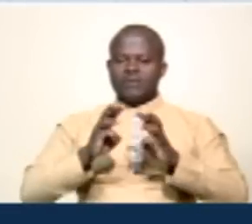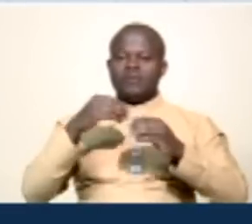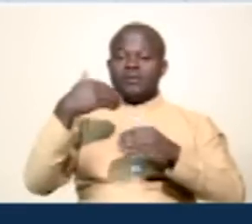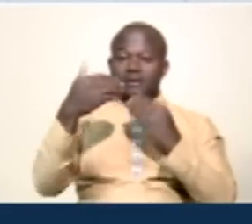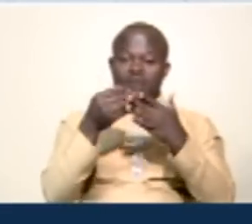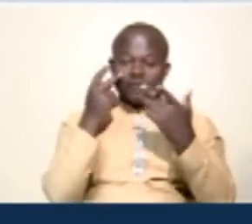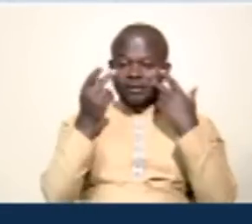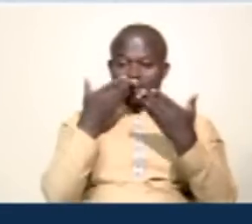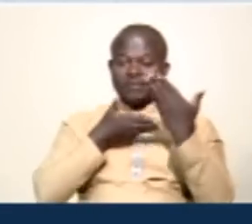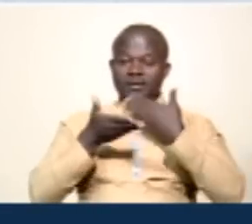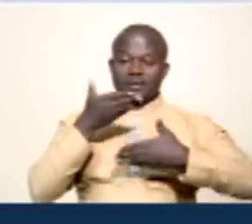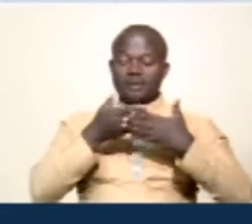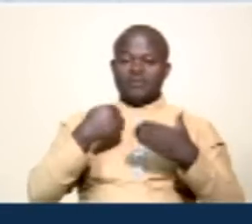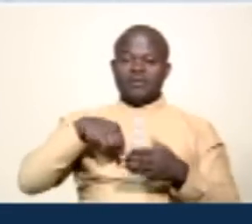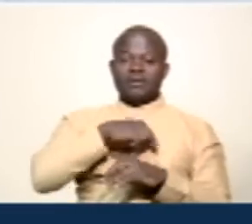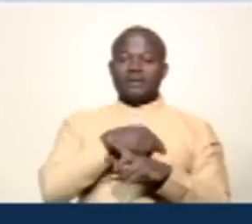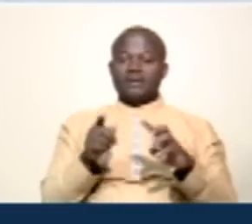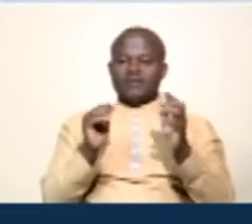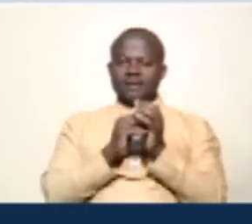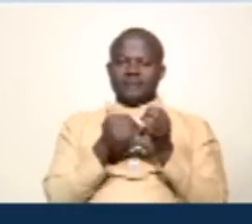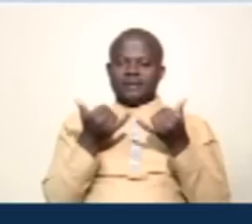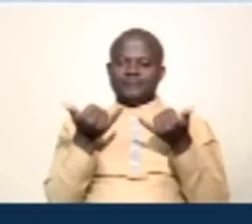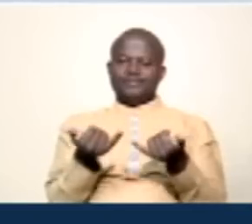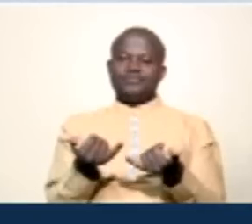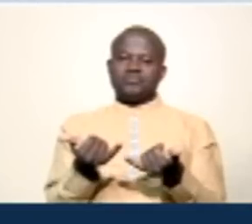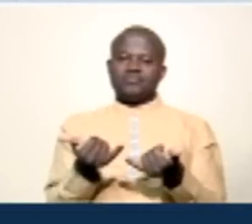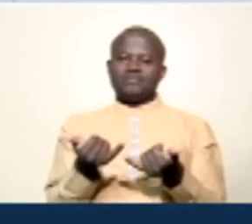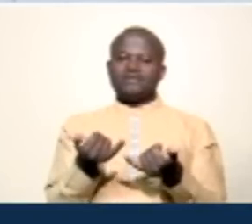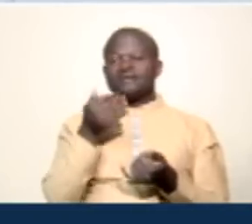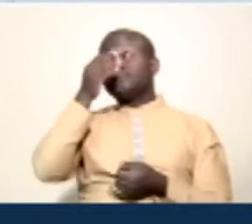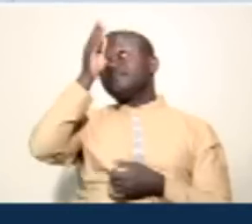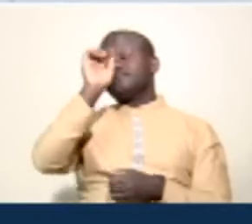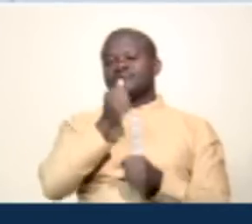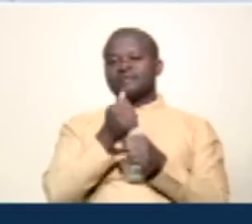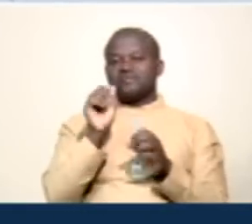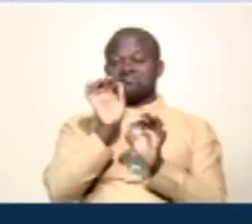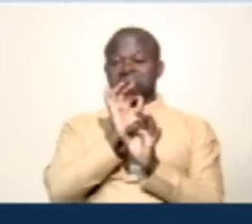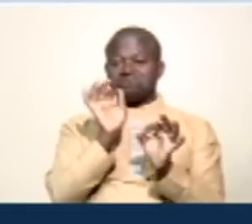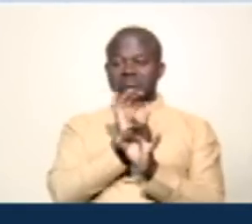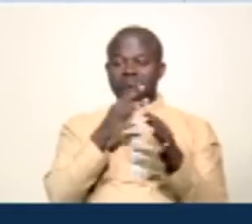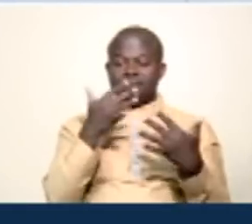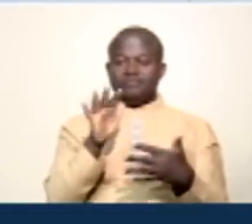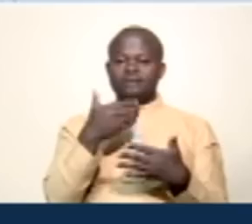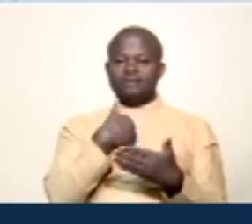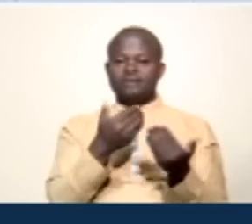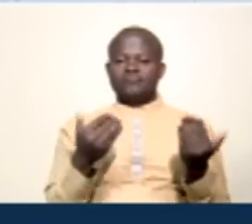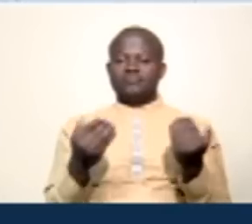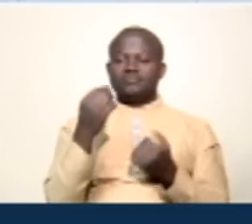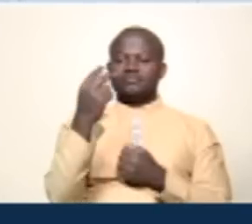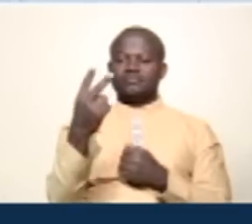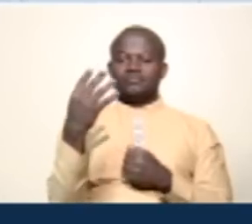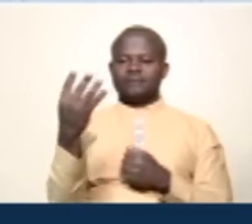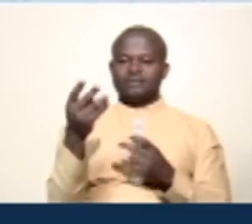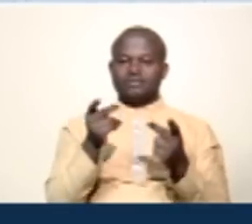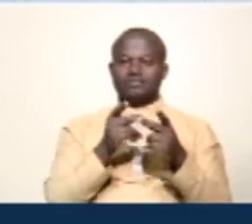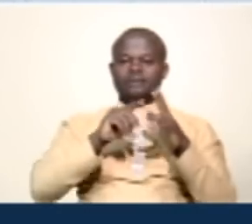babona ibiganiro byanjye ariko kuri ubu ngubu Imana yadukoreye ibitangaza tumaze kugira abana 24